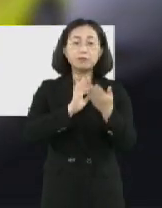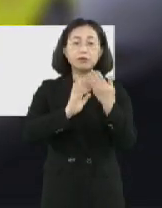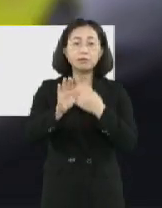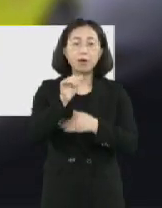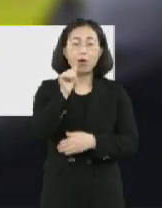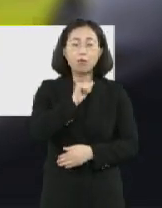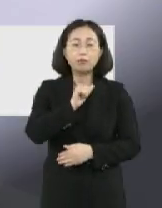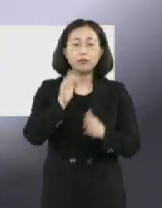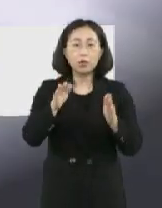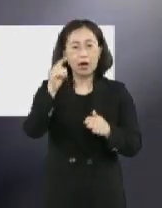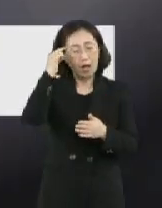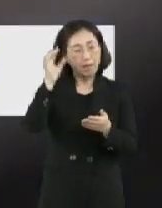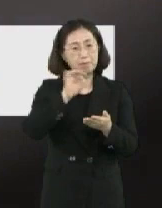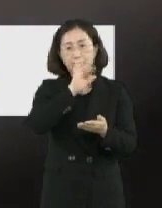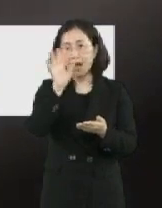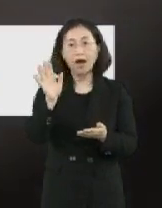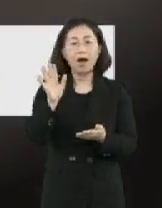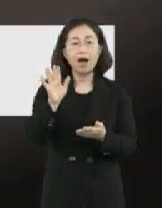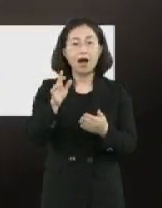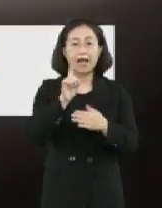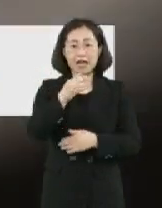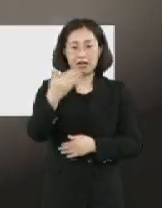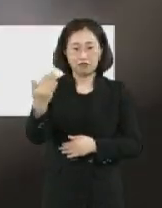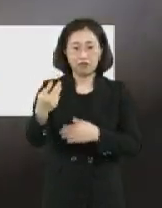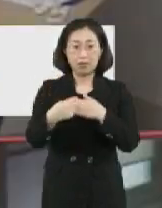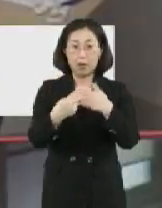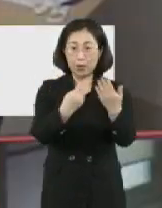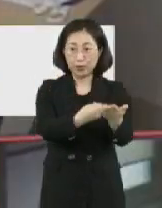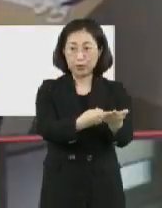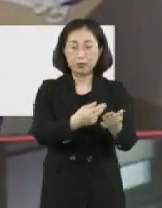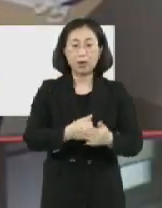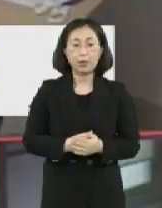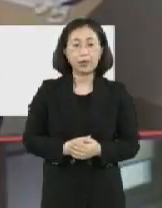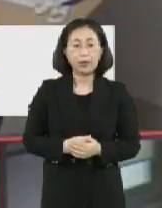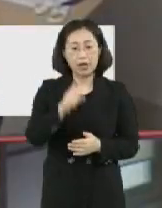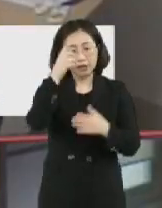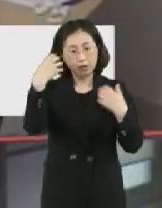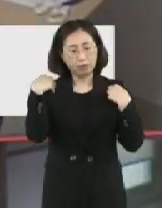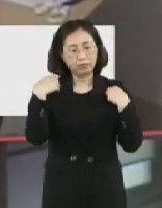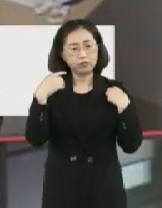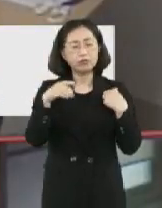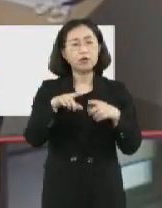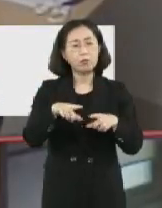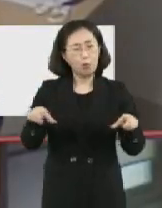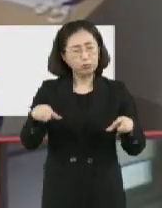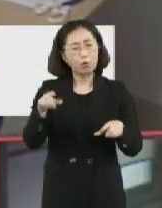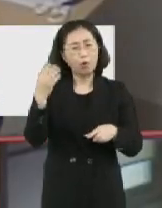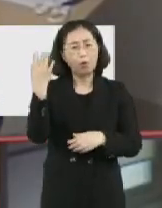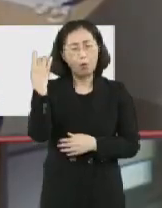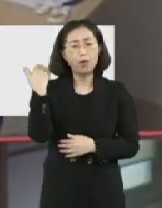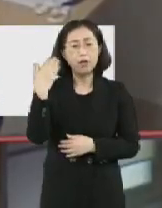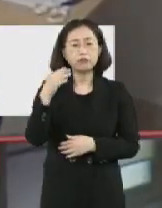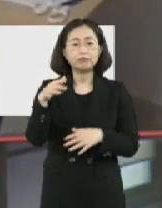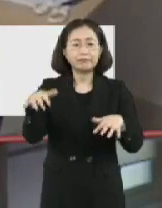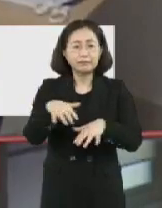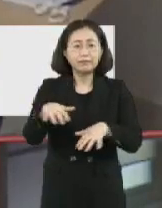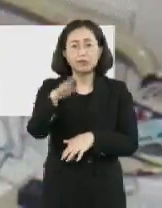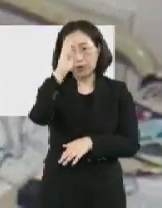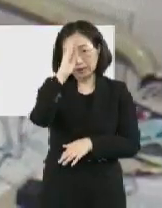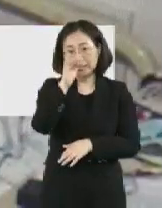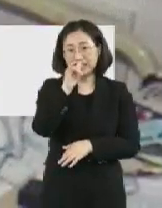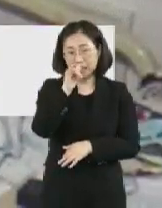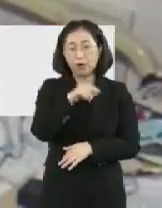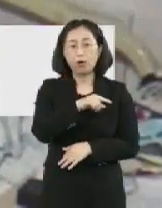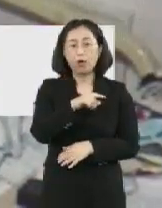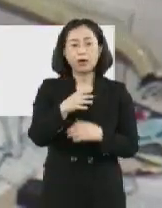5분 동안 실신했고 구급차로 병원에 이송됐습니다. 당국은 평소 경련성 질환을 가진 환자라며 백신 이상